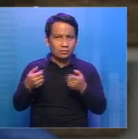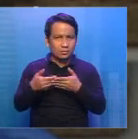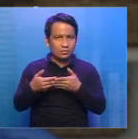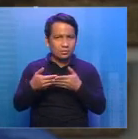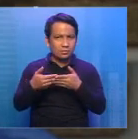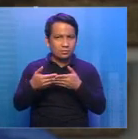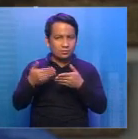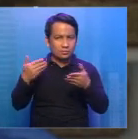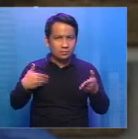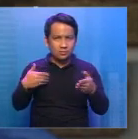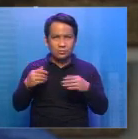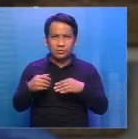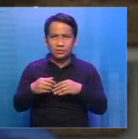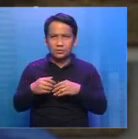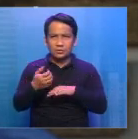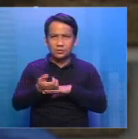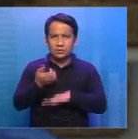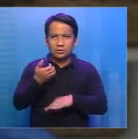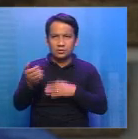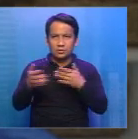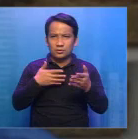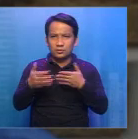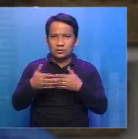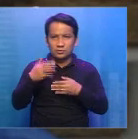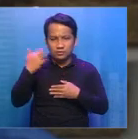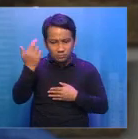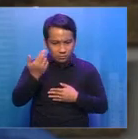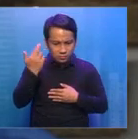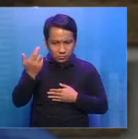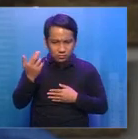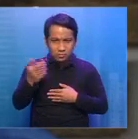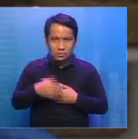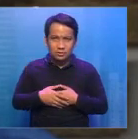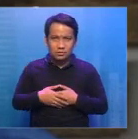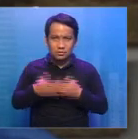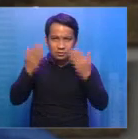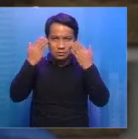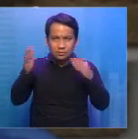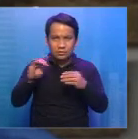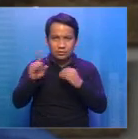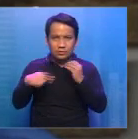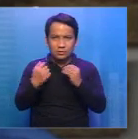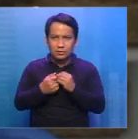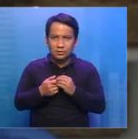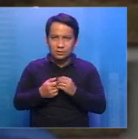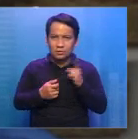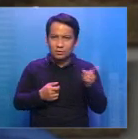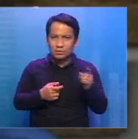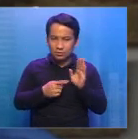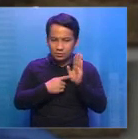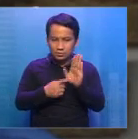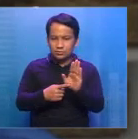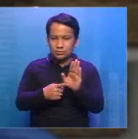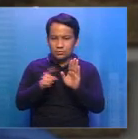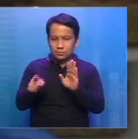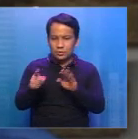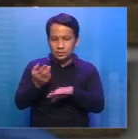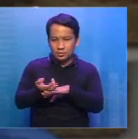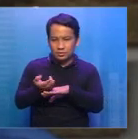ang engagement. For whatever reason, I don't know kung ano yun, she showed me the ring.